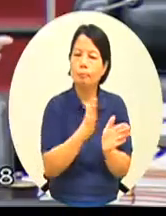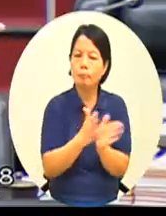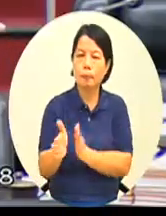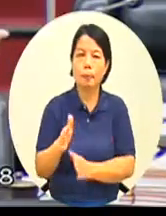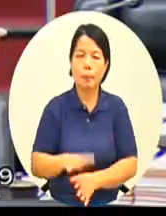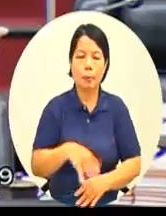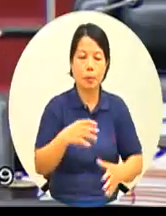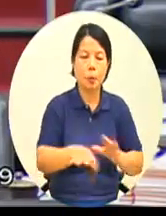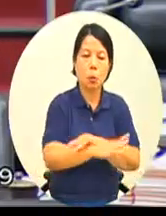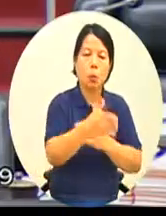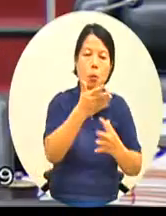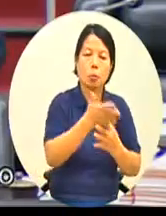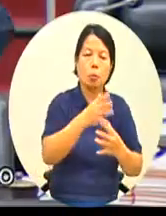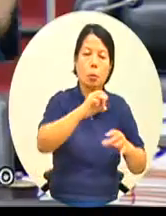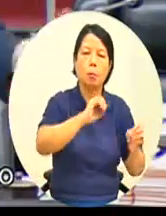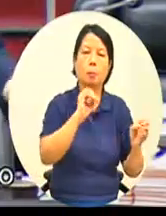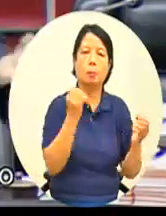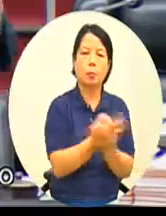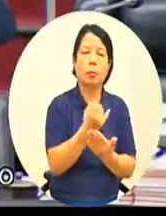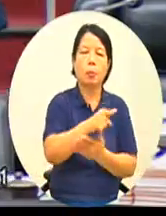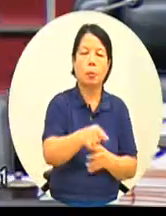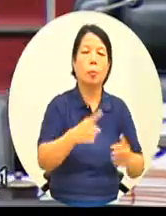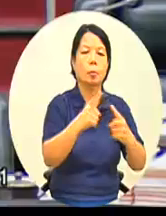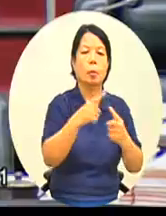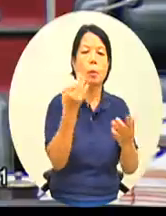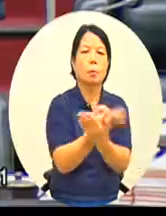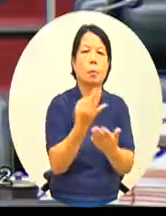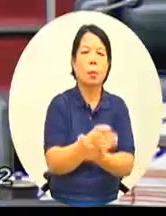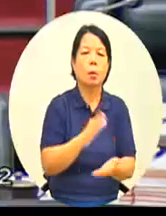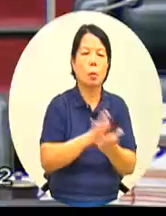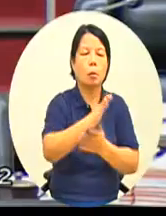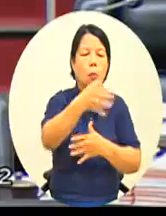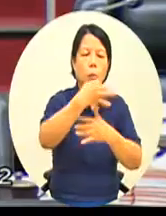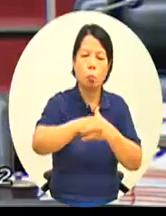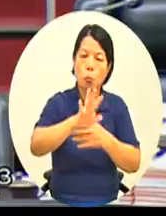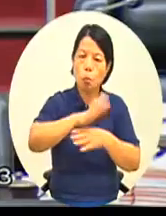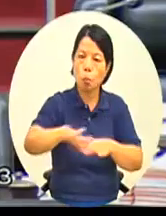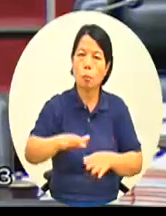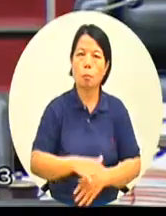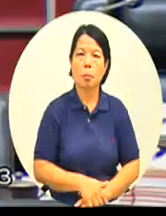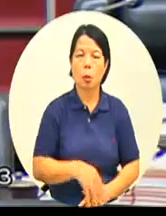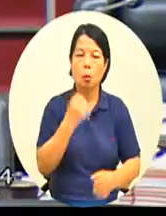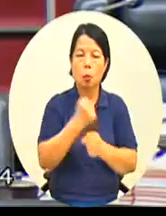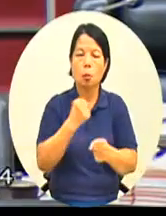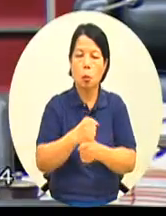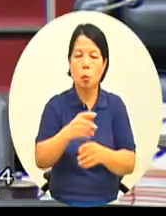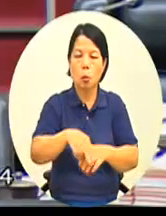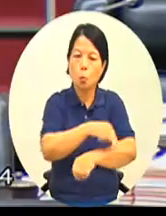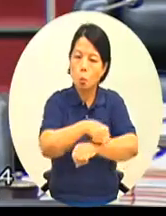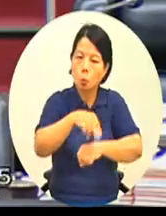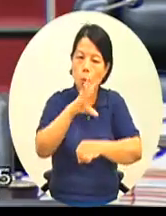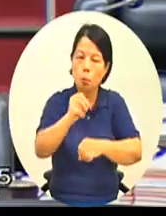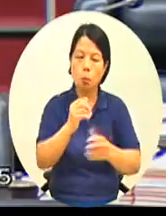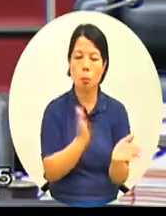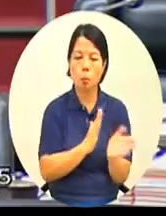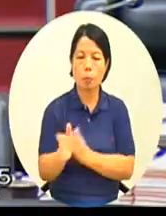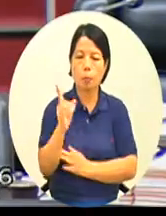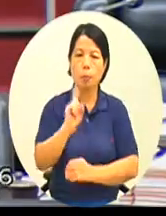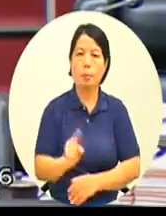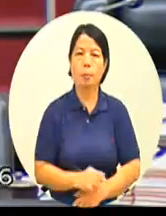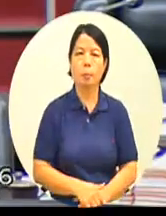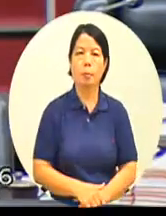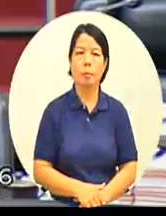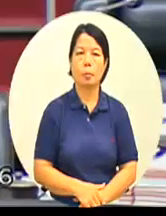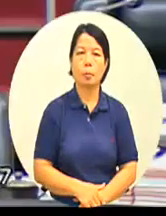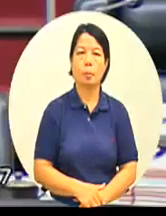地不足的情况之下，再加上人力未来会不会缺乏的情况之下，你有没有做好一些想法跟准备？这个好像